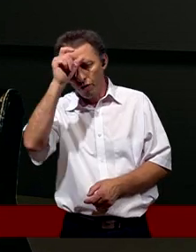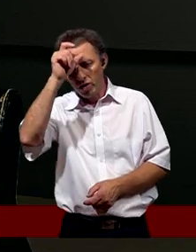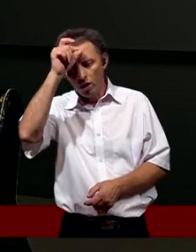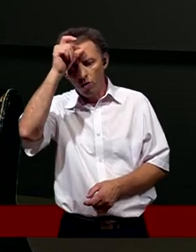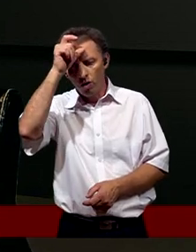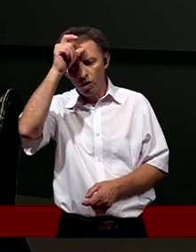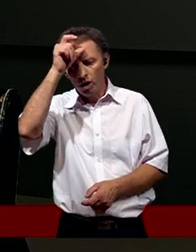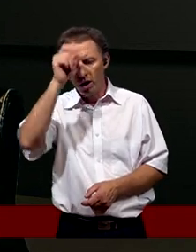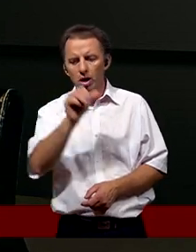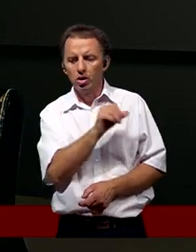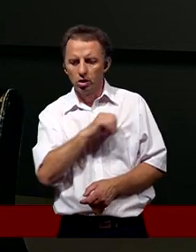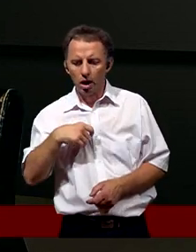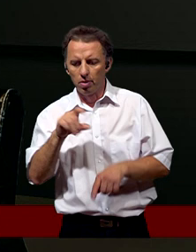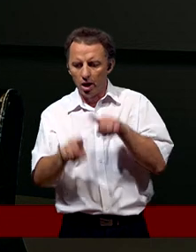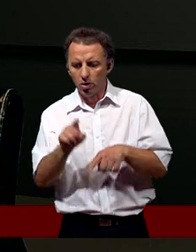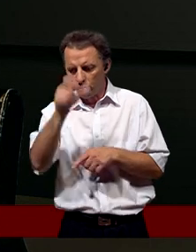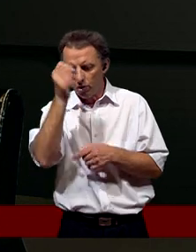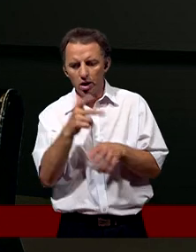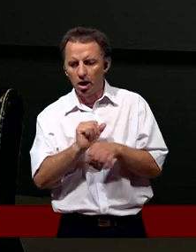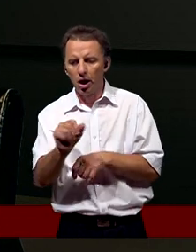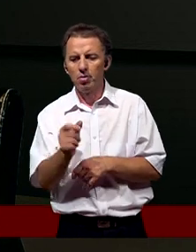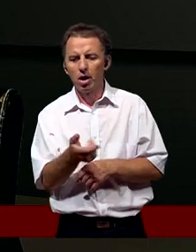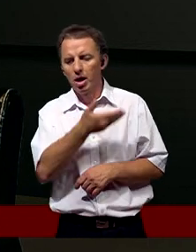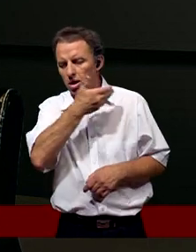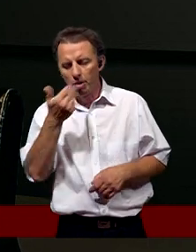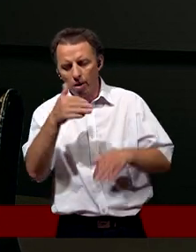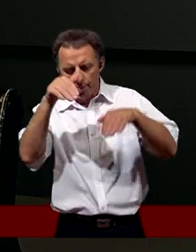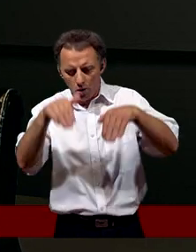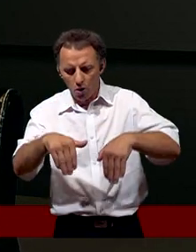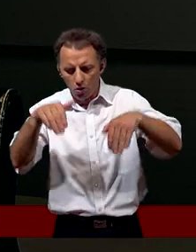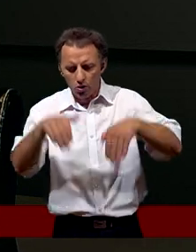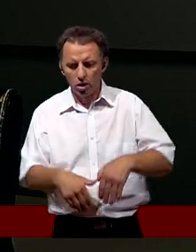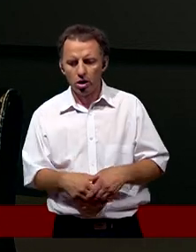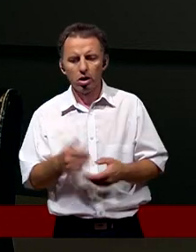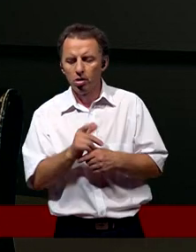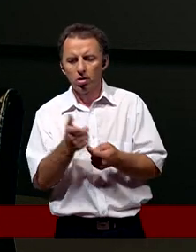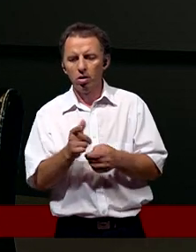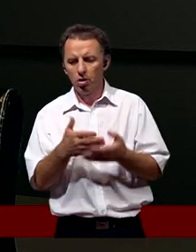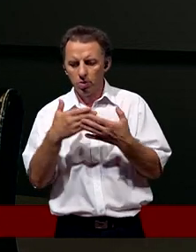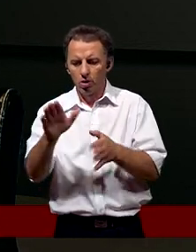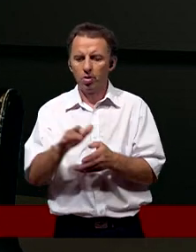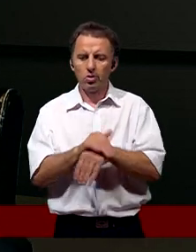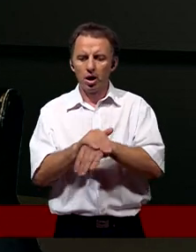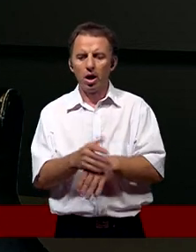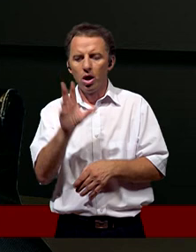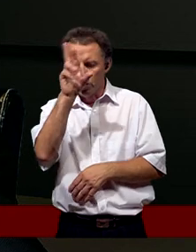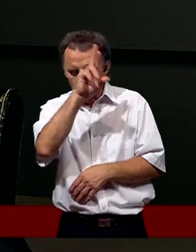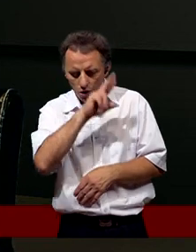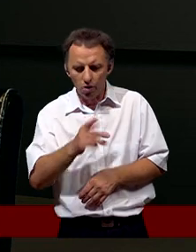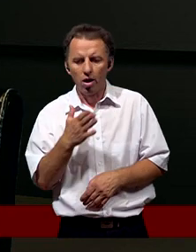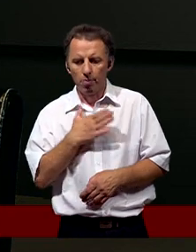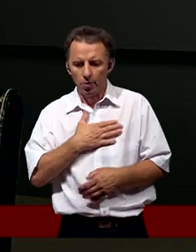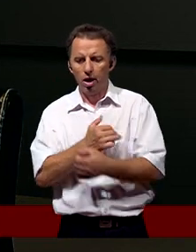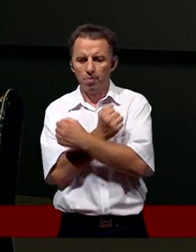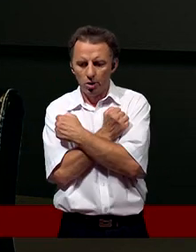człowieku, w samej naturze człowieka nie ma takiej możliwości, żeby on sam kochał nieprzyjaciół. Jeżeli ktoś rzeczywiście ma